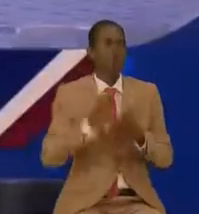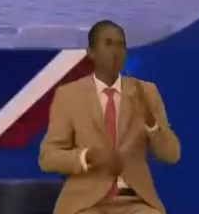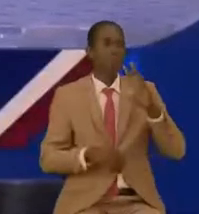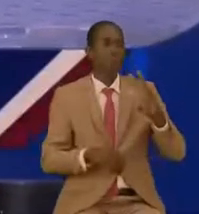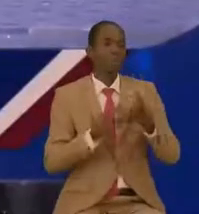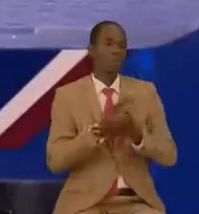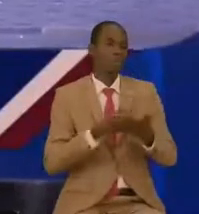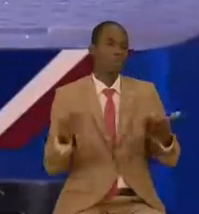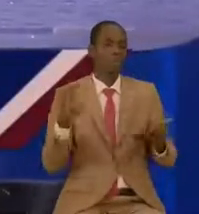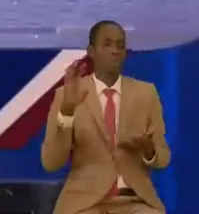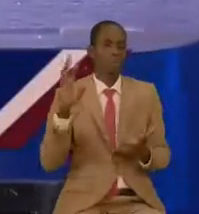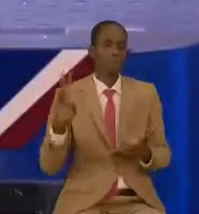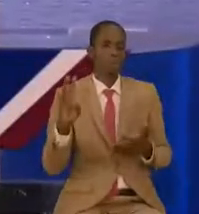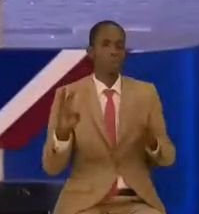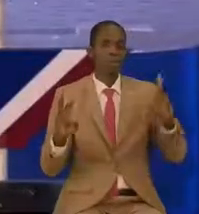Romains 6,